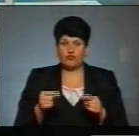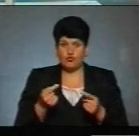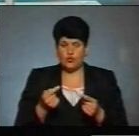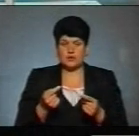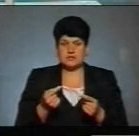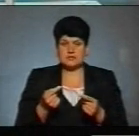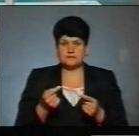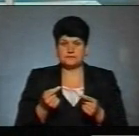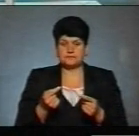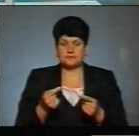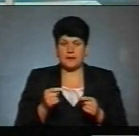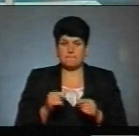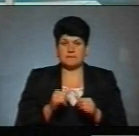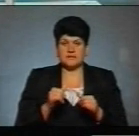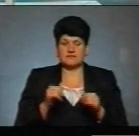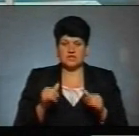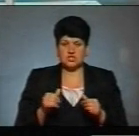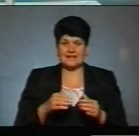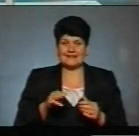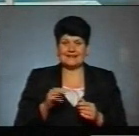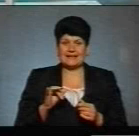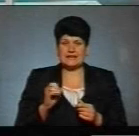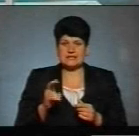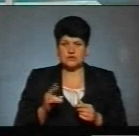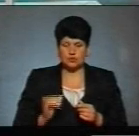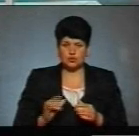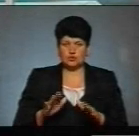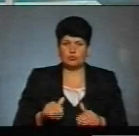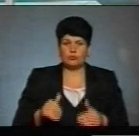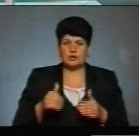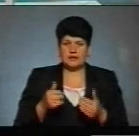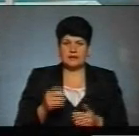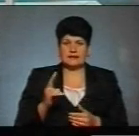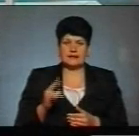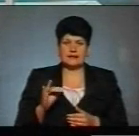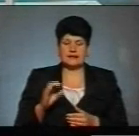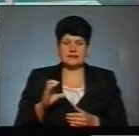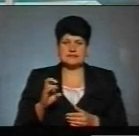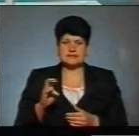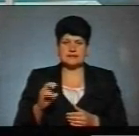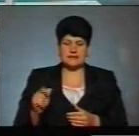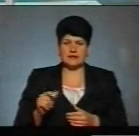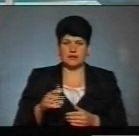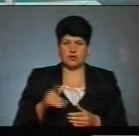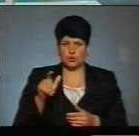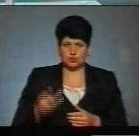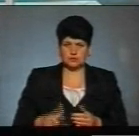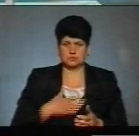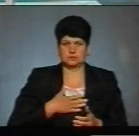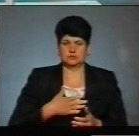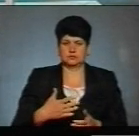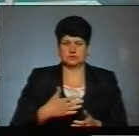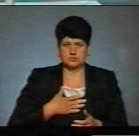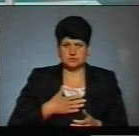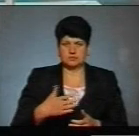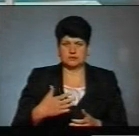відповідне підвищення тиску для того, щоб подальші кисню саме і пацієнт дихає таким